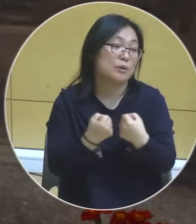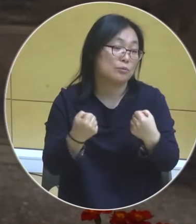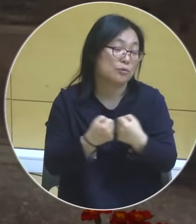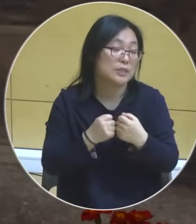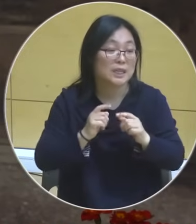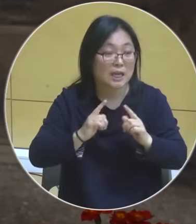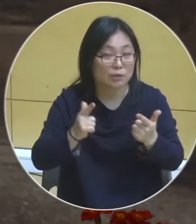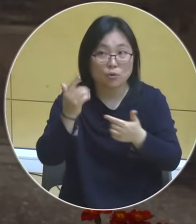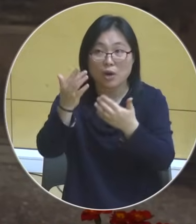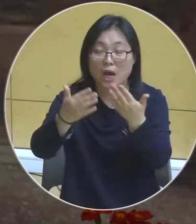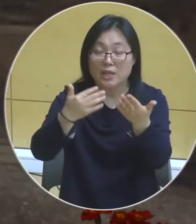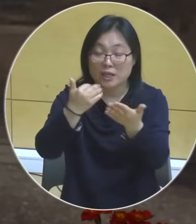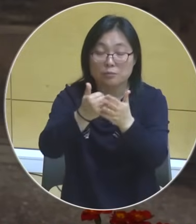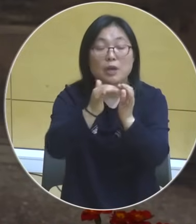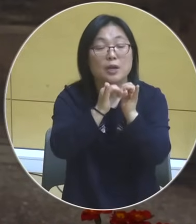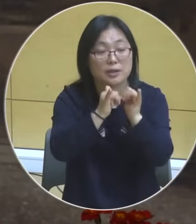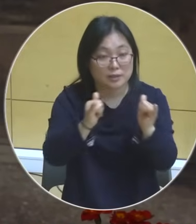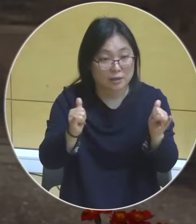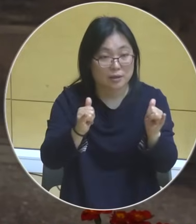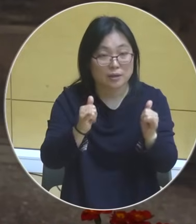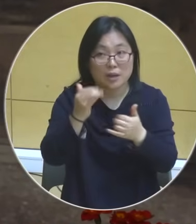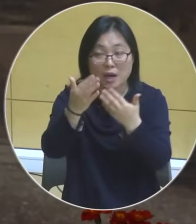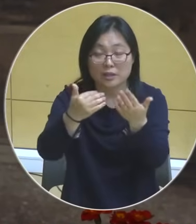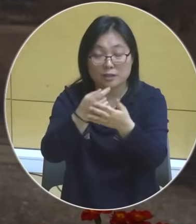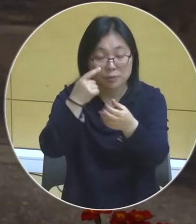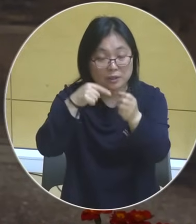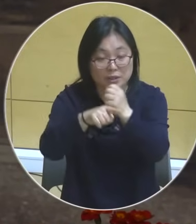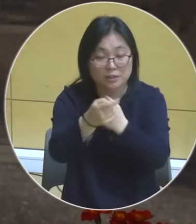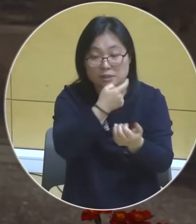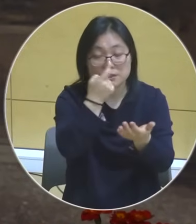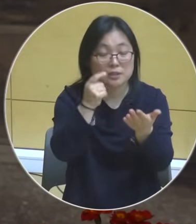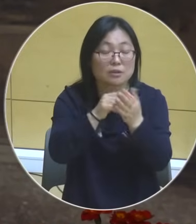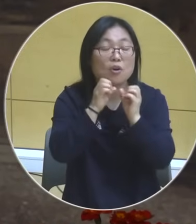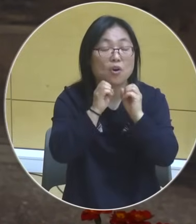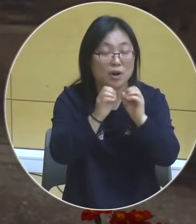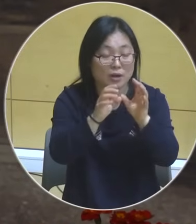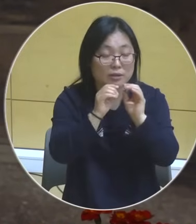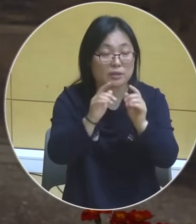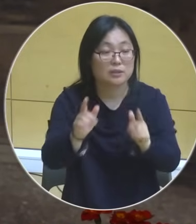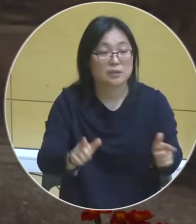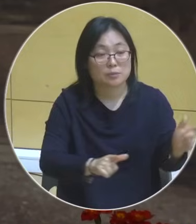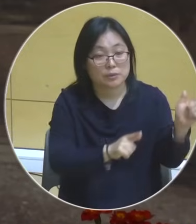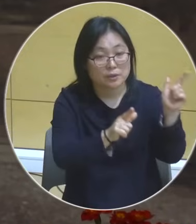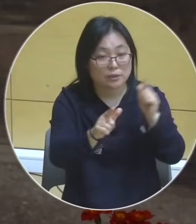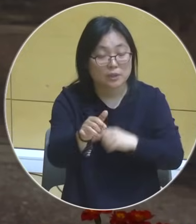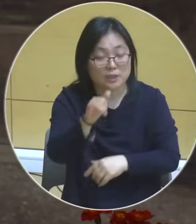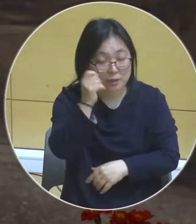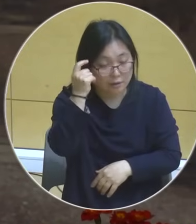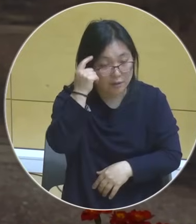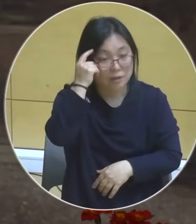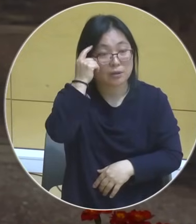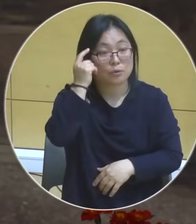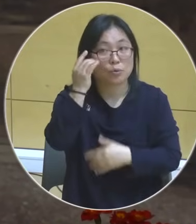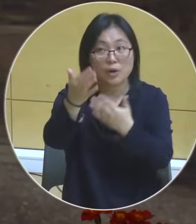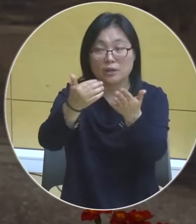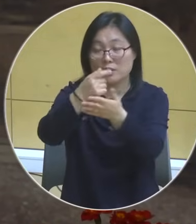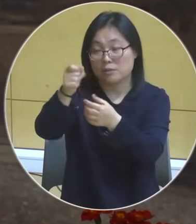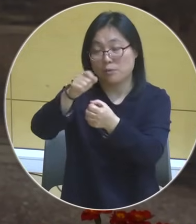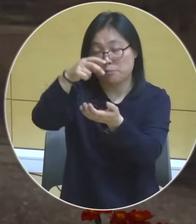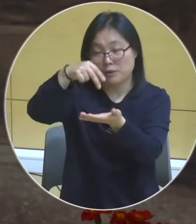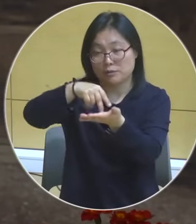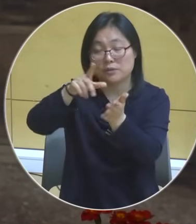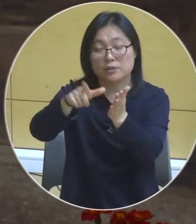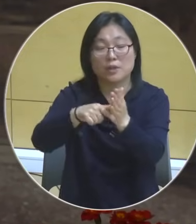나는 하나님의 백성, 거룩한 하나님의 뜻을 증거하는 그 삶을 살고 있다는 것을 그가 깨닫고 하나님 앞에 섰을 때